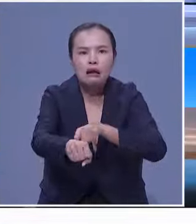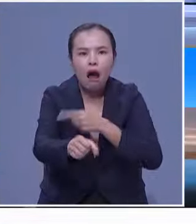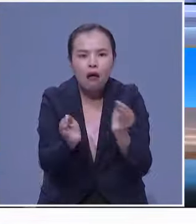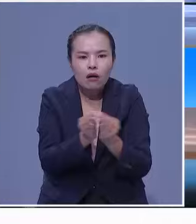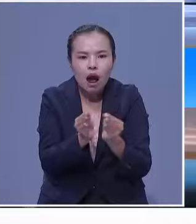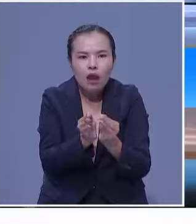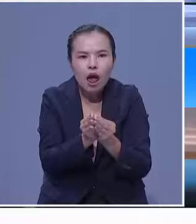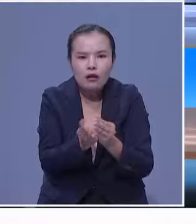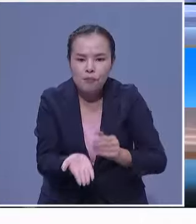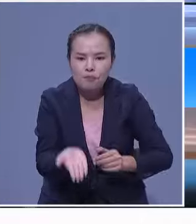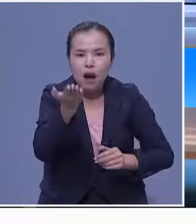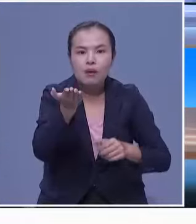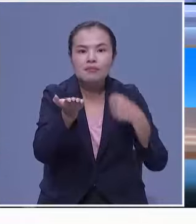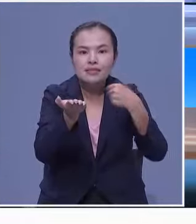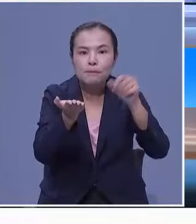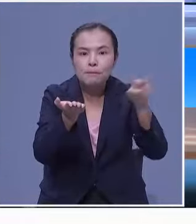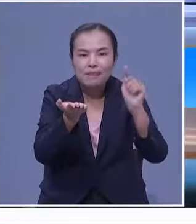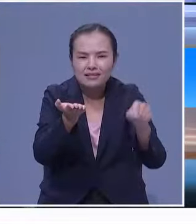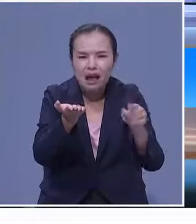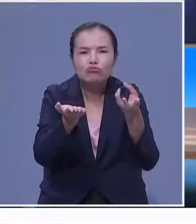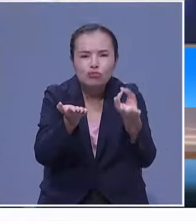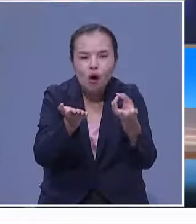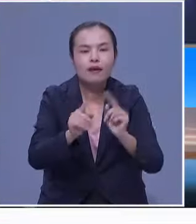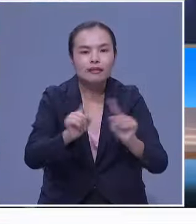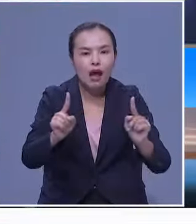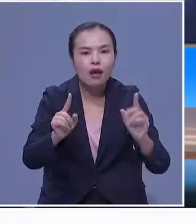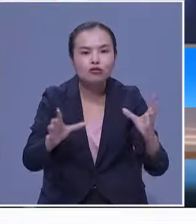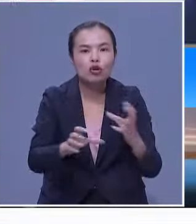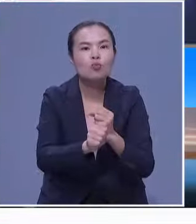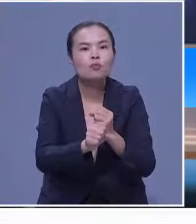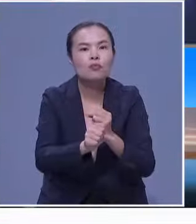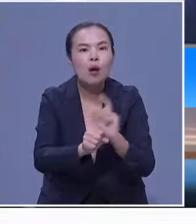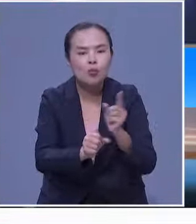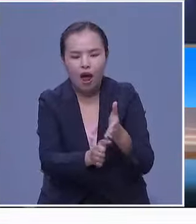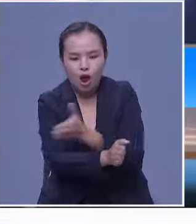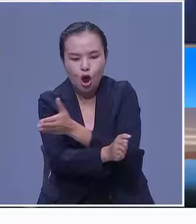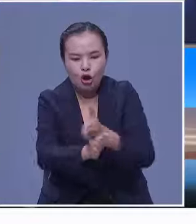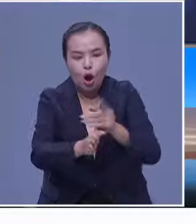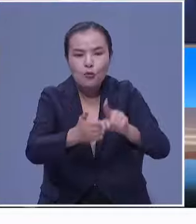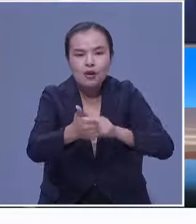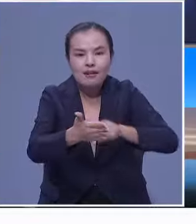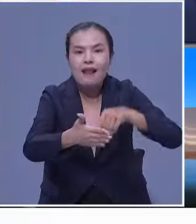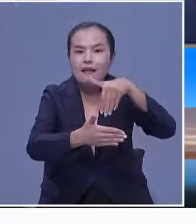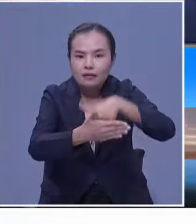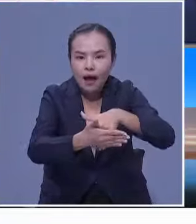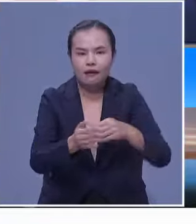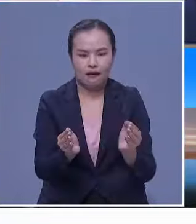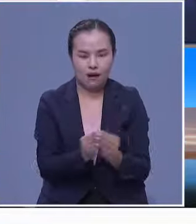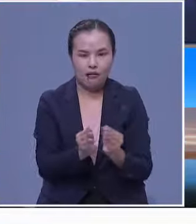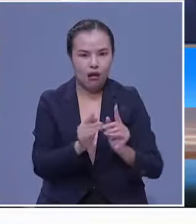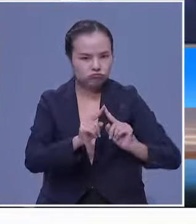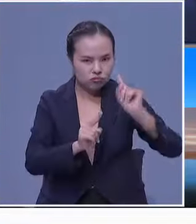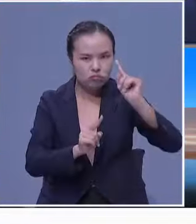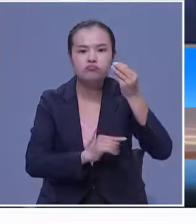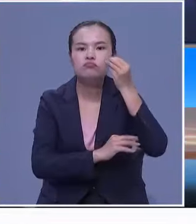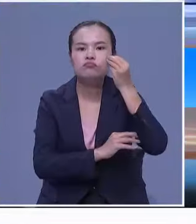นมา 10% ก ็ ยังได้แค่ 10% จนสุดท้ายมาพุ่งในช่วงก่อนการเลือกตั้งที่ผ่านมาและได้คะแนนมาเป็นอันดับ1จ